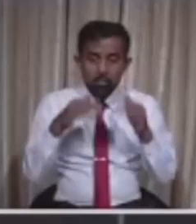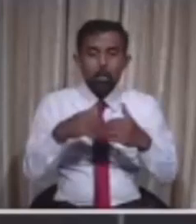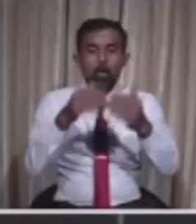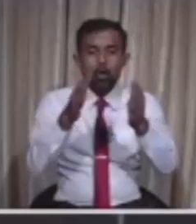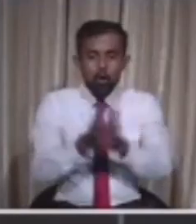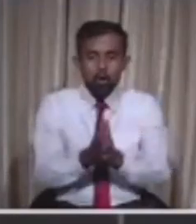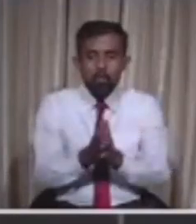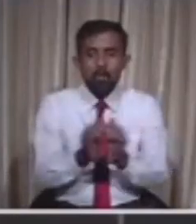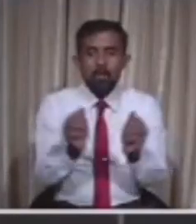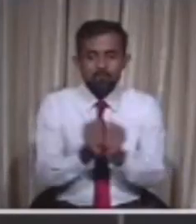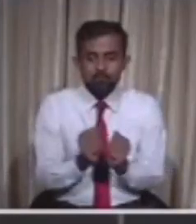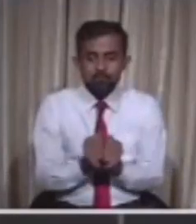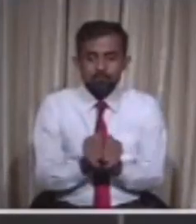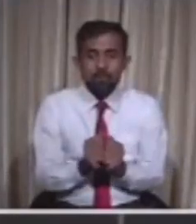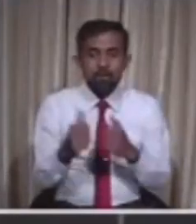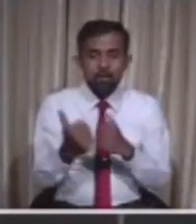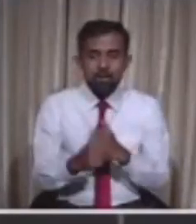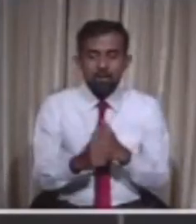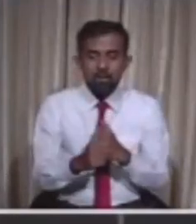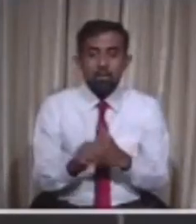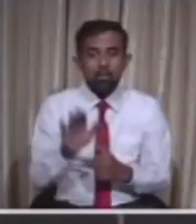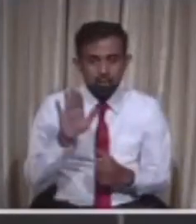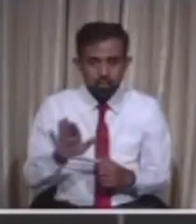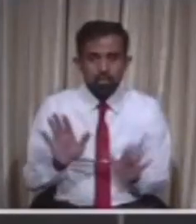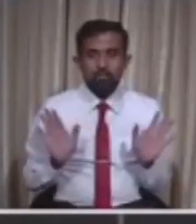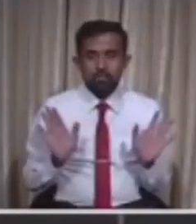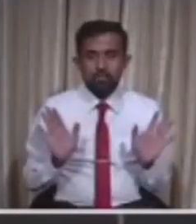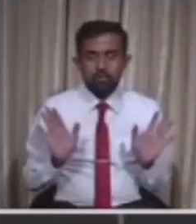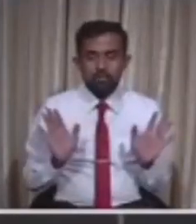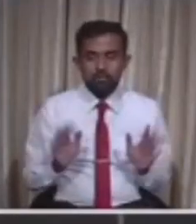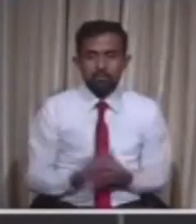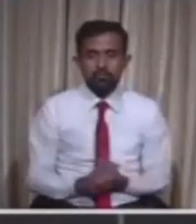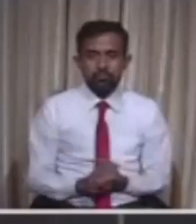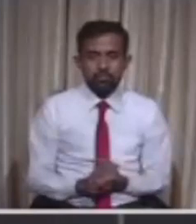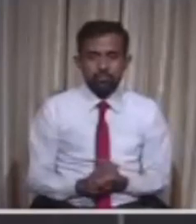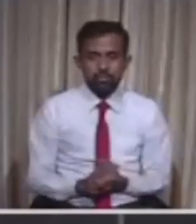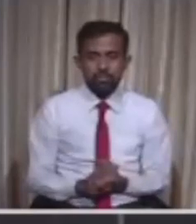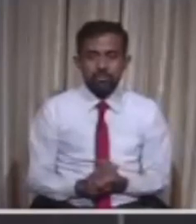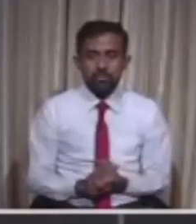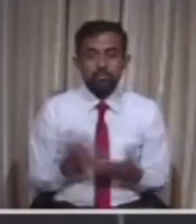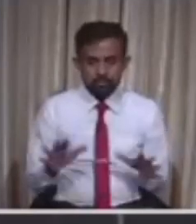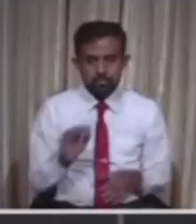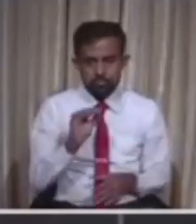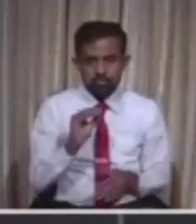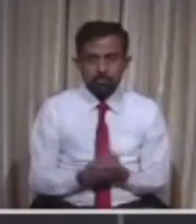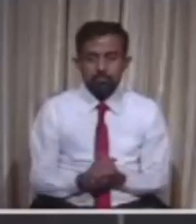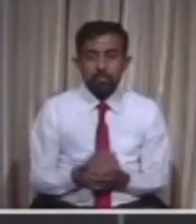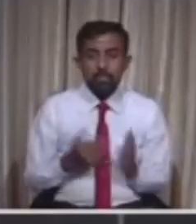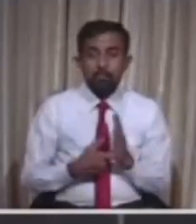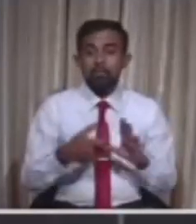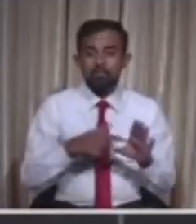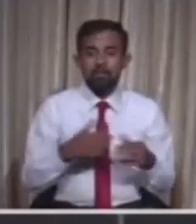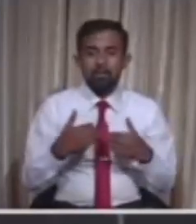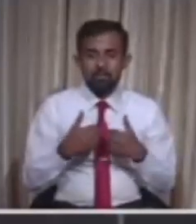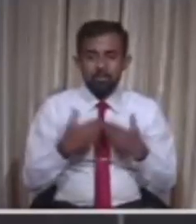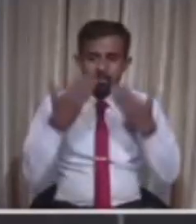සර්වපාක්ෂික වැඩපිළිවෙලක් නිර්මාණය කර යුතුයි කියන තැන මම ඉවර කරනවා ගරු කතානායකතුමනි මම උත්සාහ කරන්නේ මේ